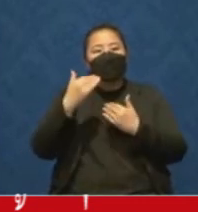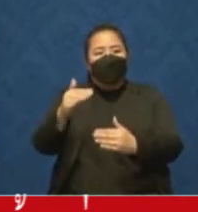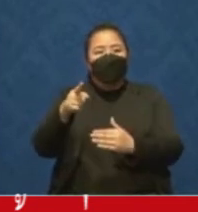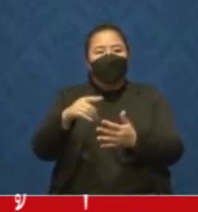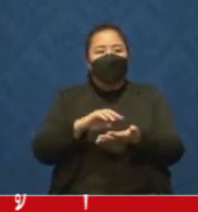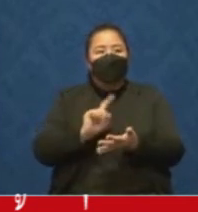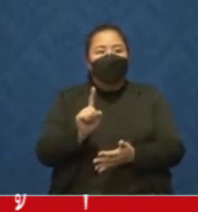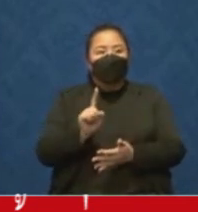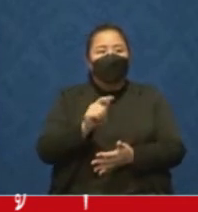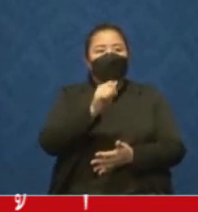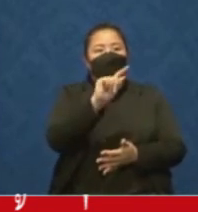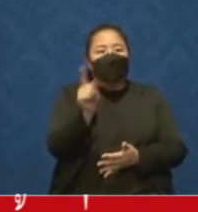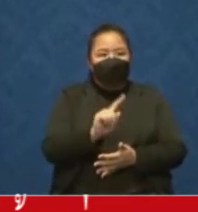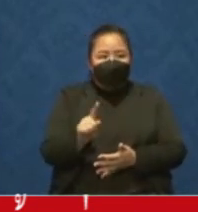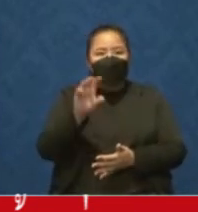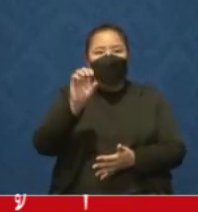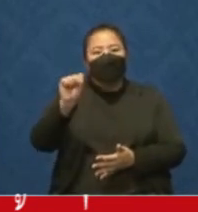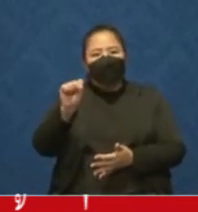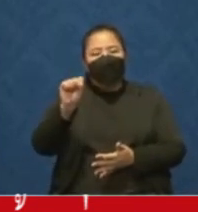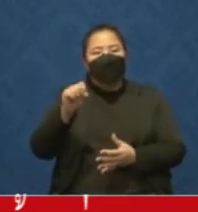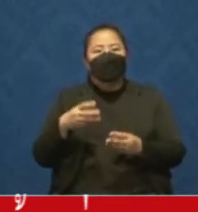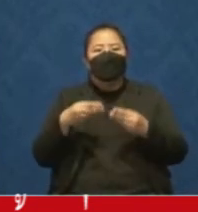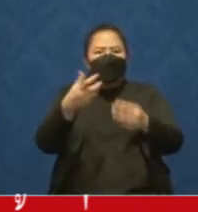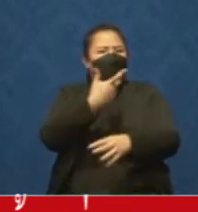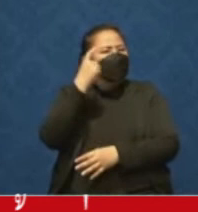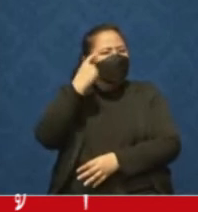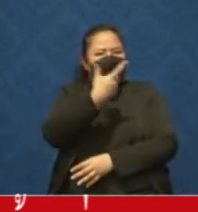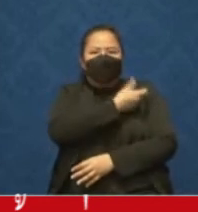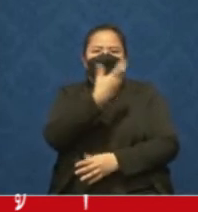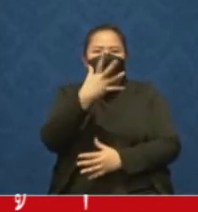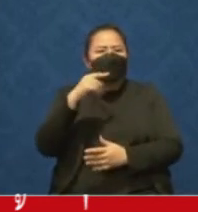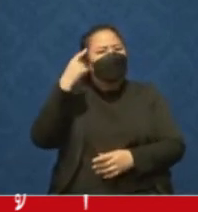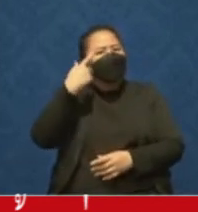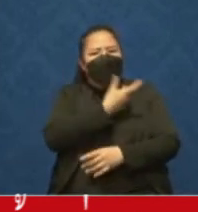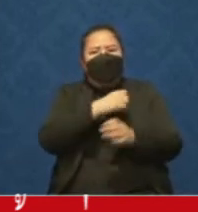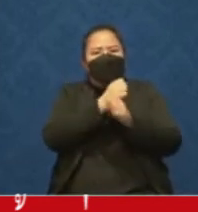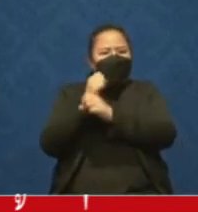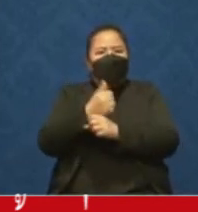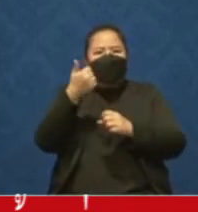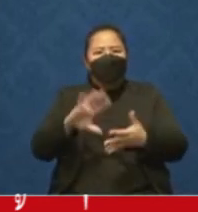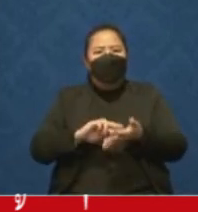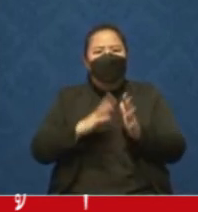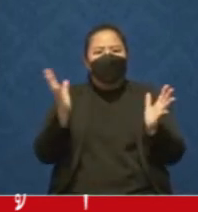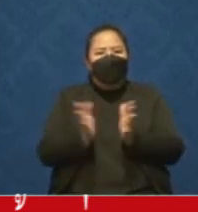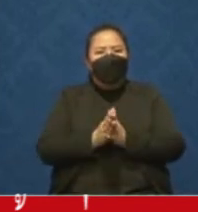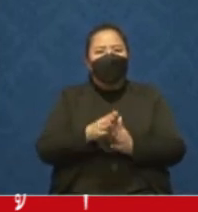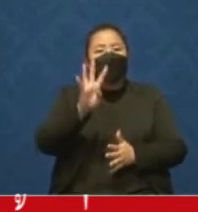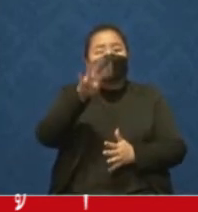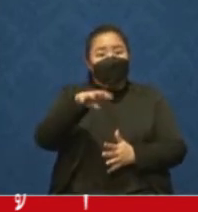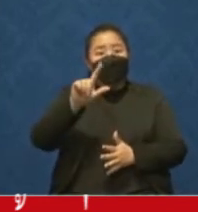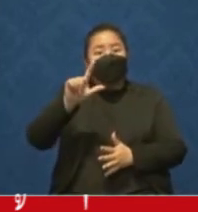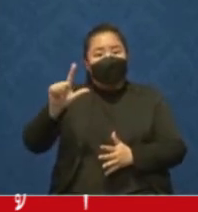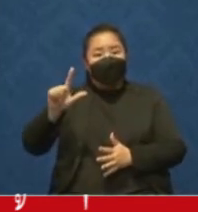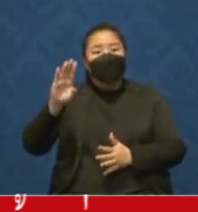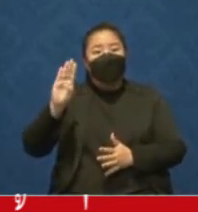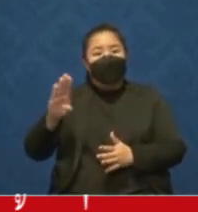ิกากับ Sinovacซึ่งคิดว่าจะไม่มีใครฉีดหรอฉีดก็ไมได้ผลมีมลค่ารวมกันถึง 4,000 ล